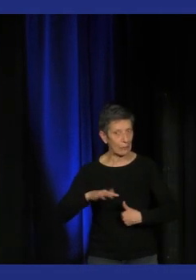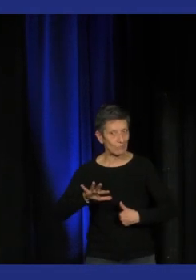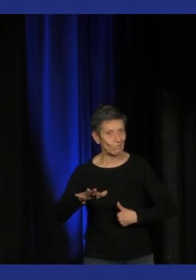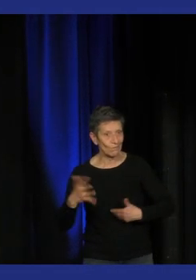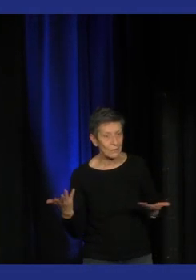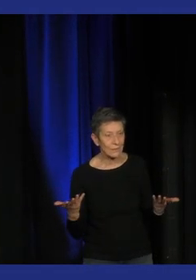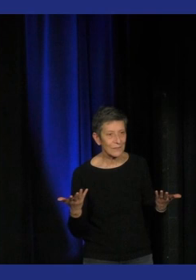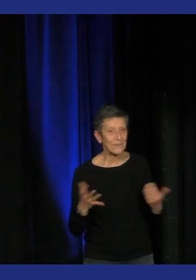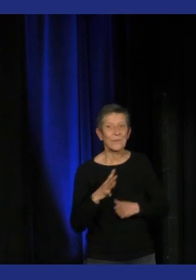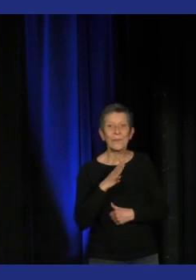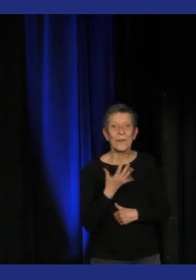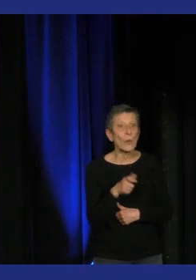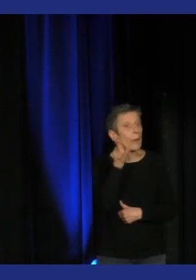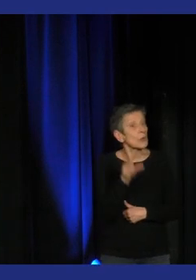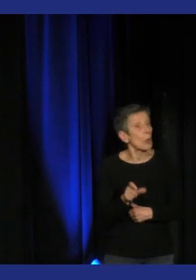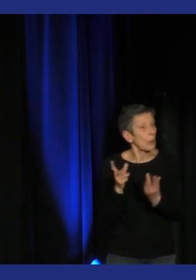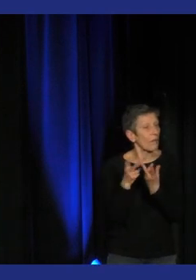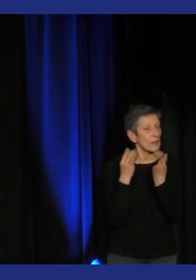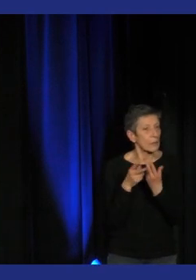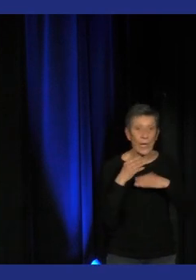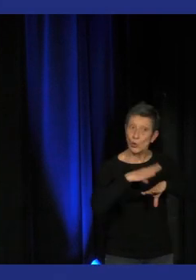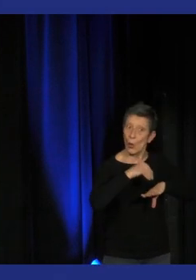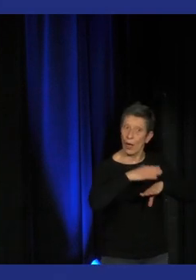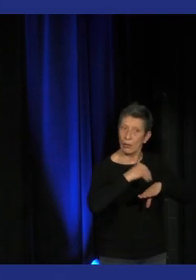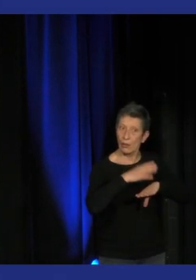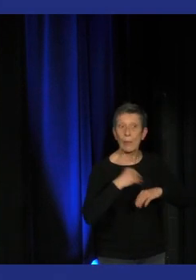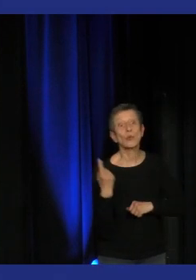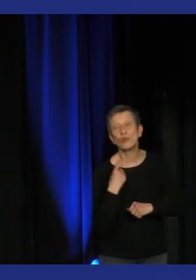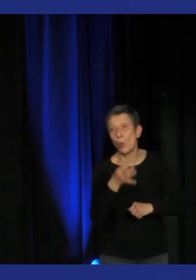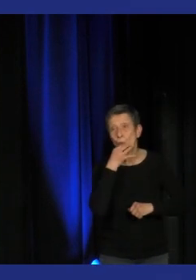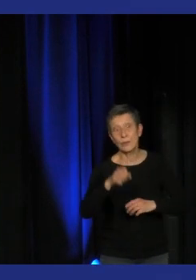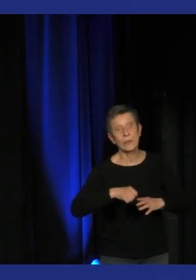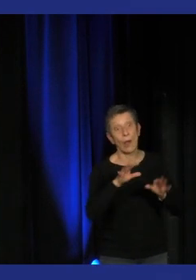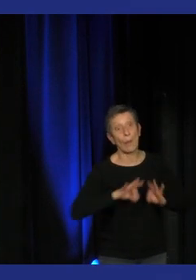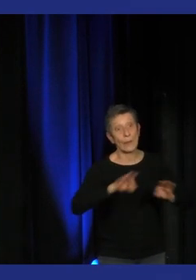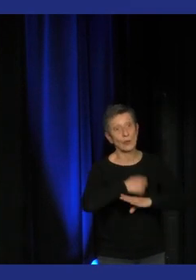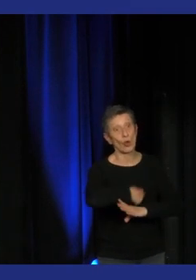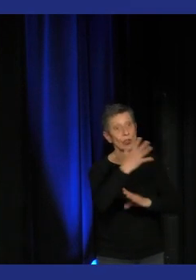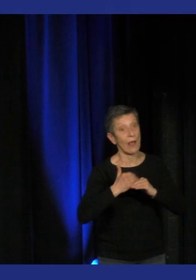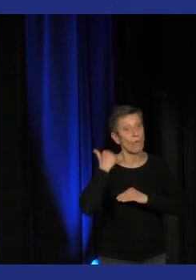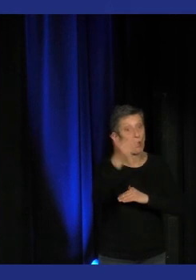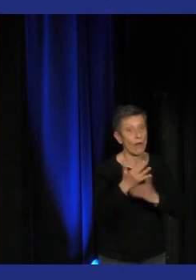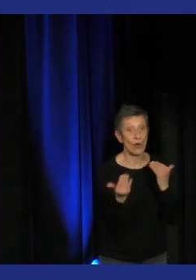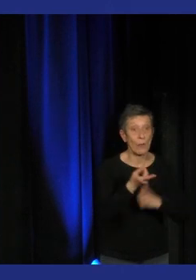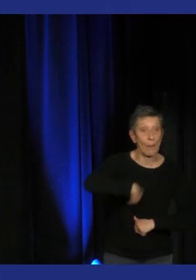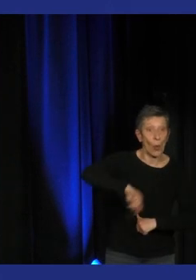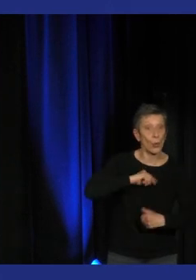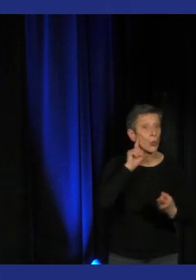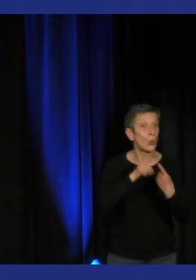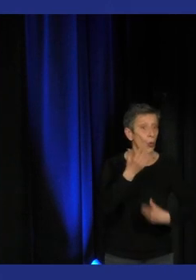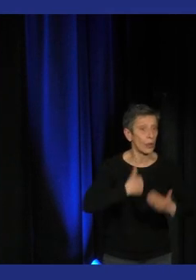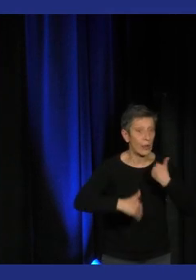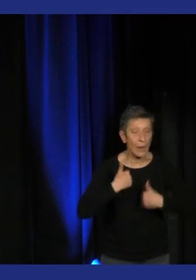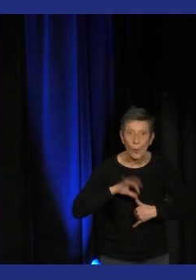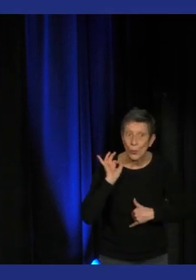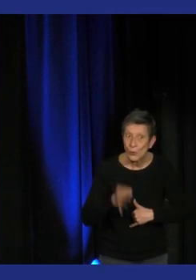J'avais quelqu'un qui m'expliquait qu'en Suède, où on donnait toujours l'exemple des pays scandinaves comme toujours en avance par rapport à nous pour le handicap, mais que